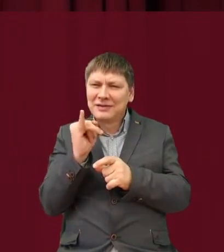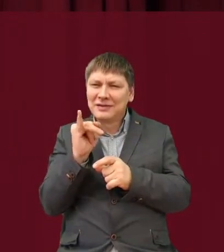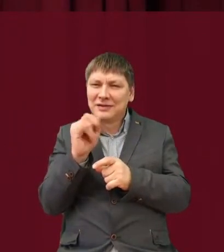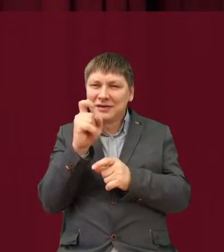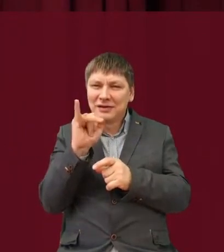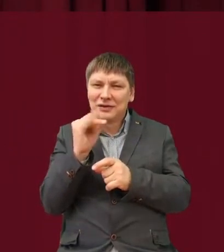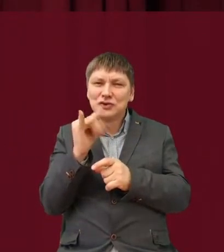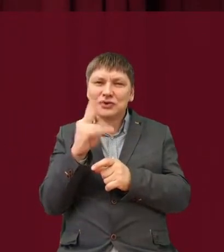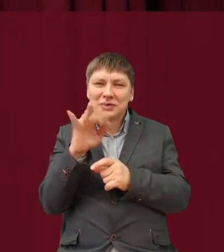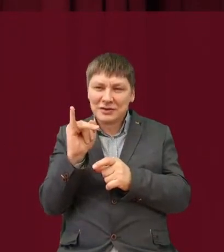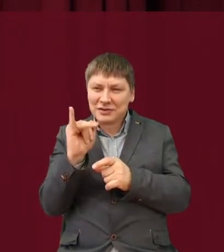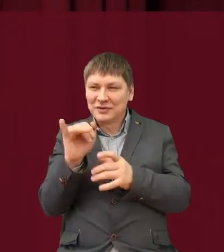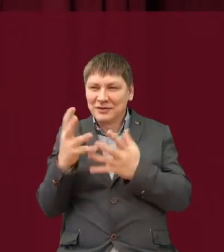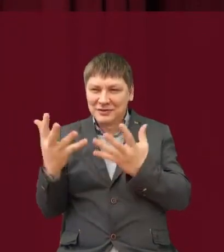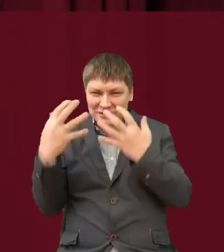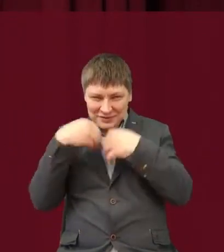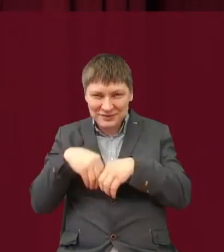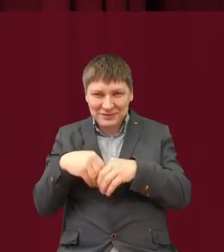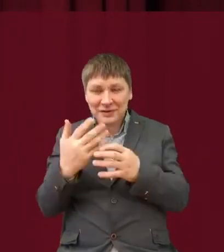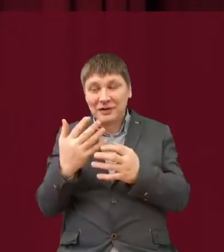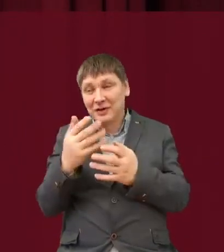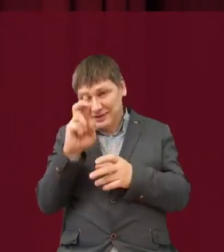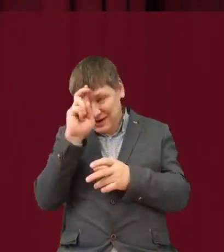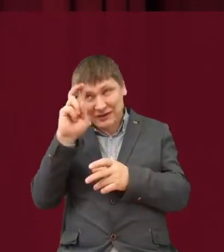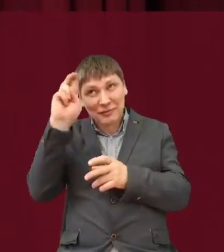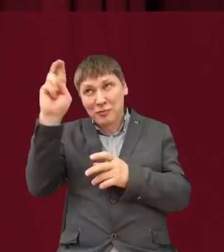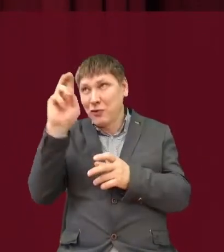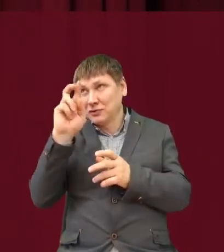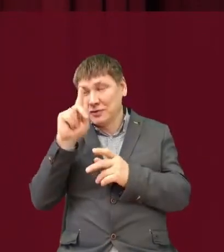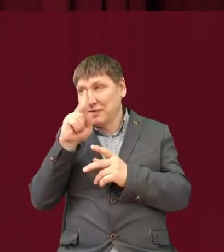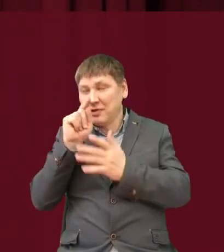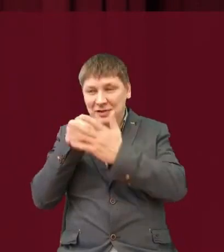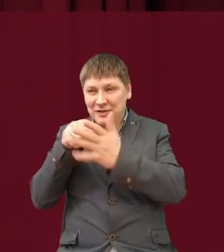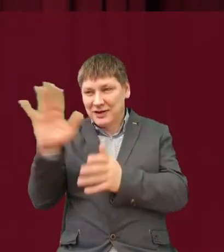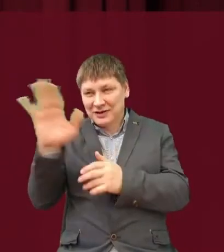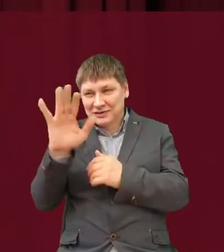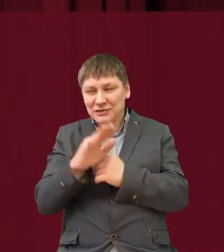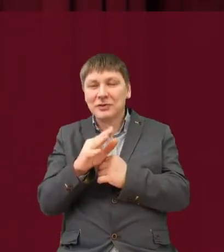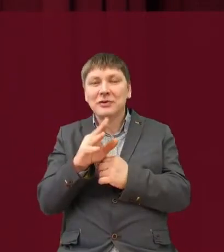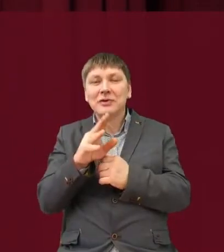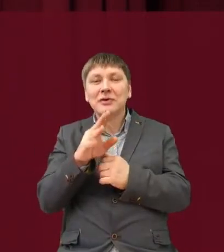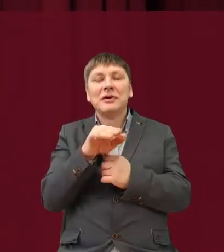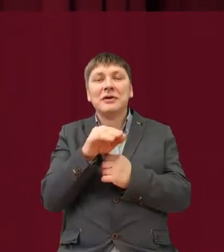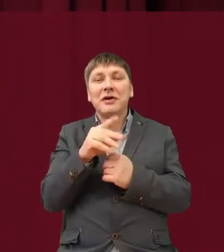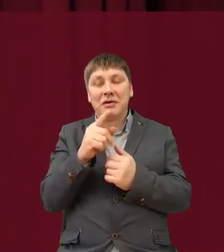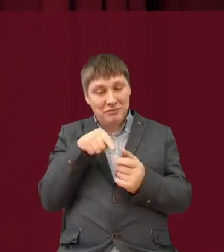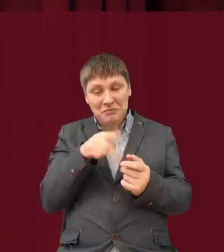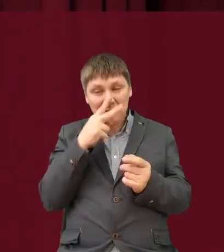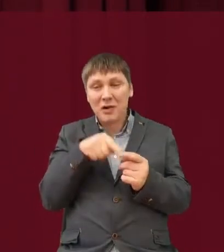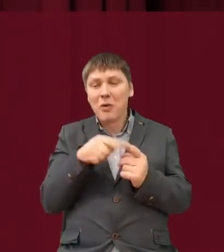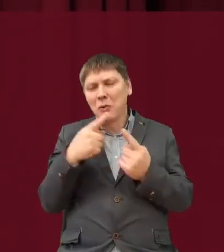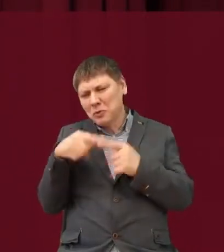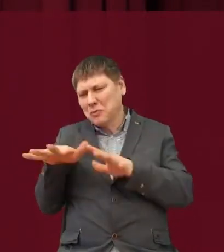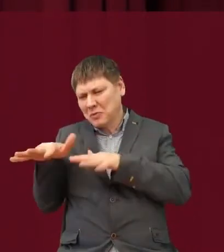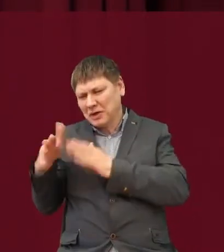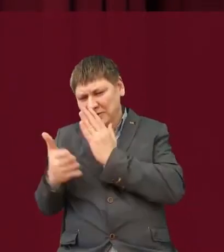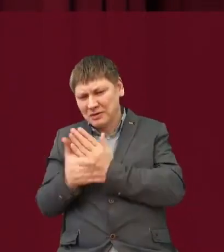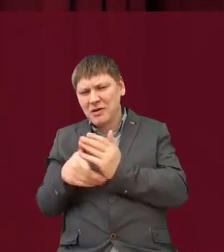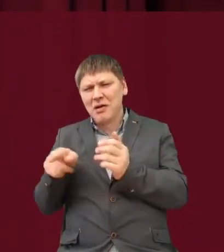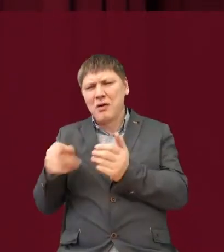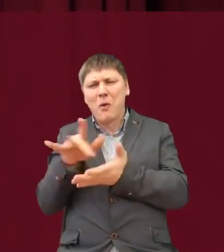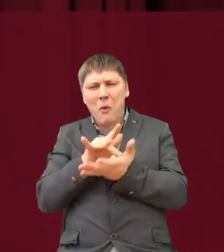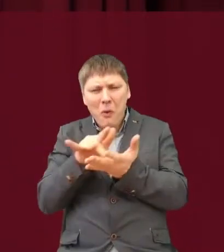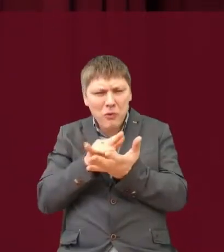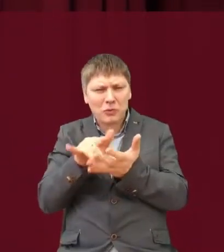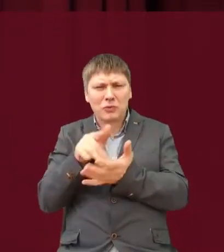наследуют других местах писания этот список он расширяется других местах писаниях говорится о колдунах о